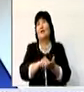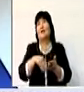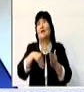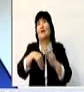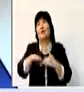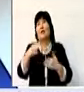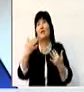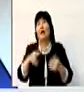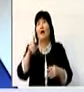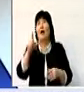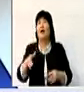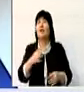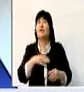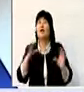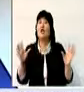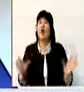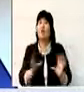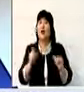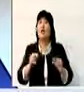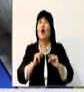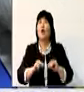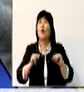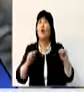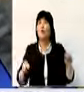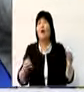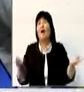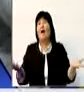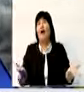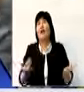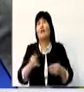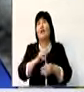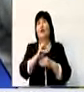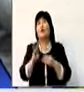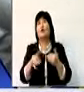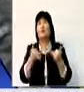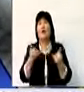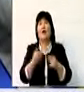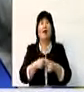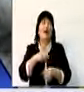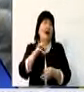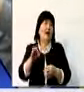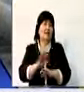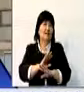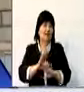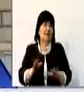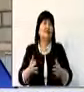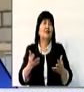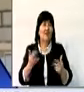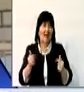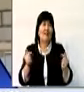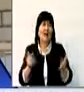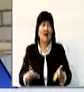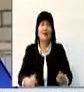шықты. Адам жанының бағбанына айналған ұстаздарға қандай қошемет көрсетілсе де артықтық етпесі анық.